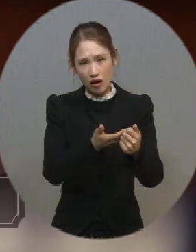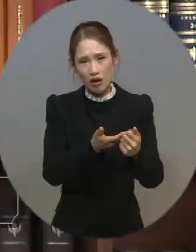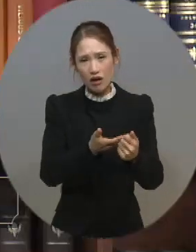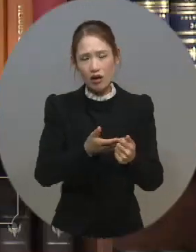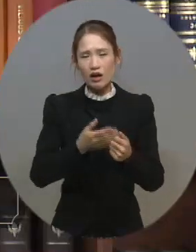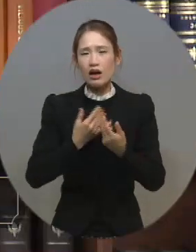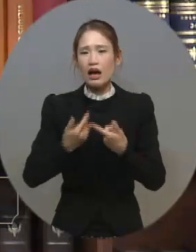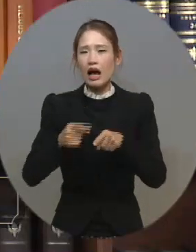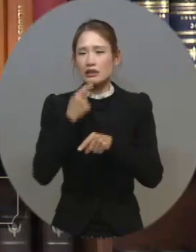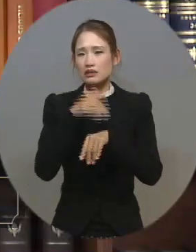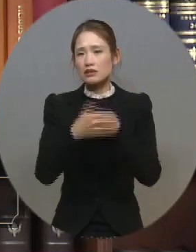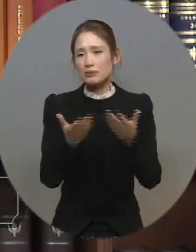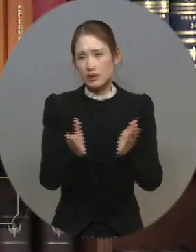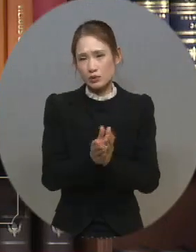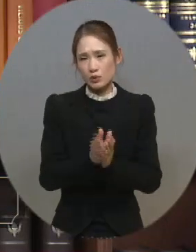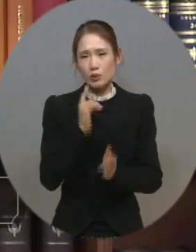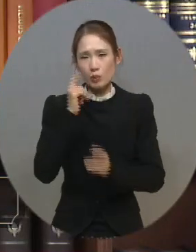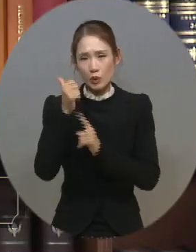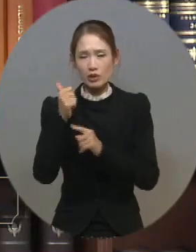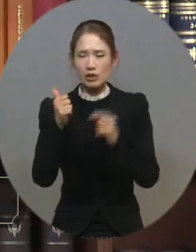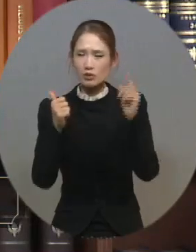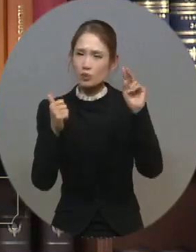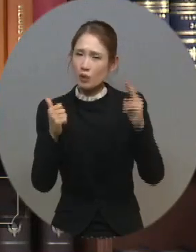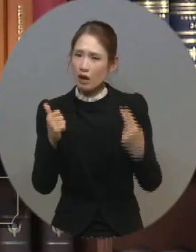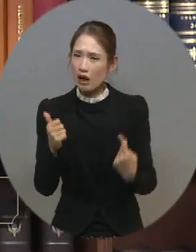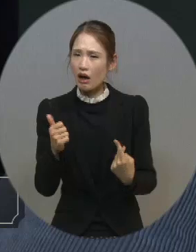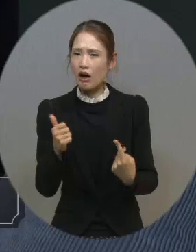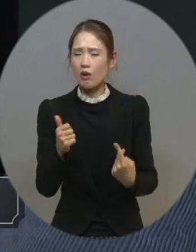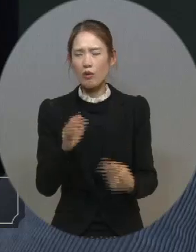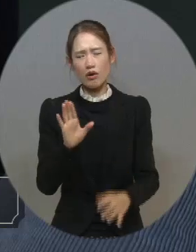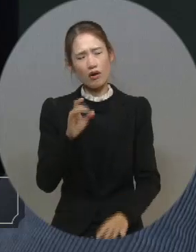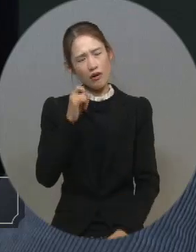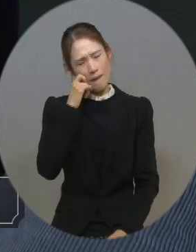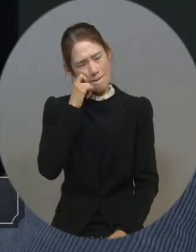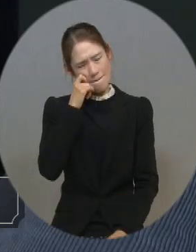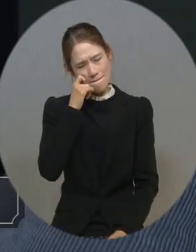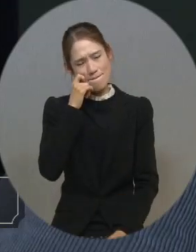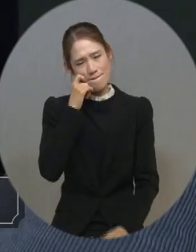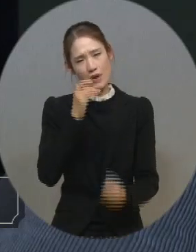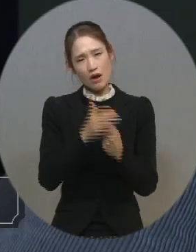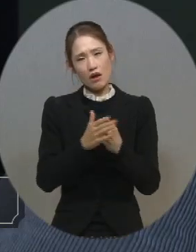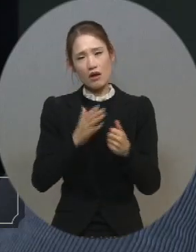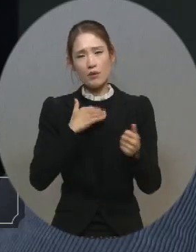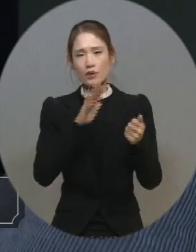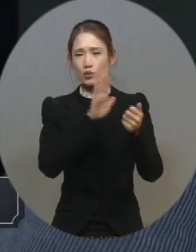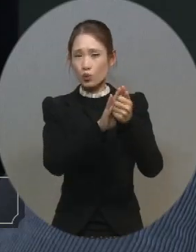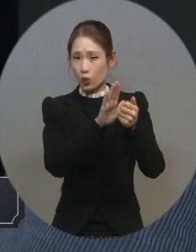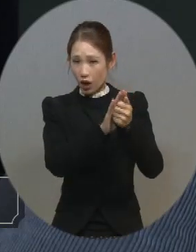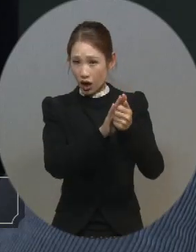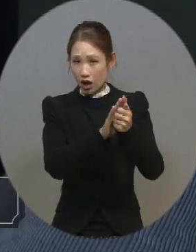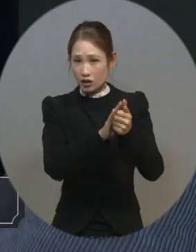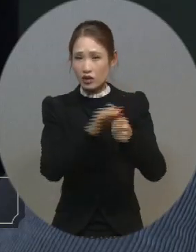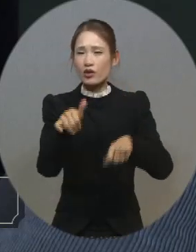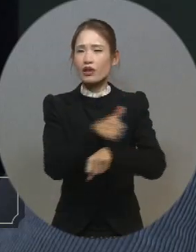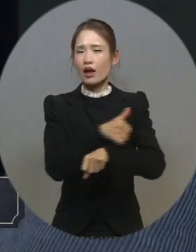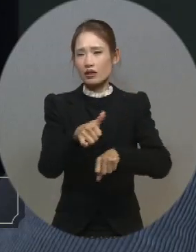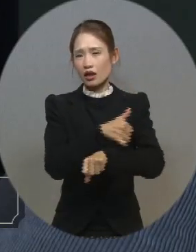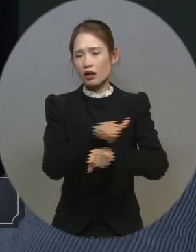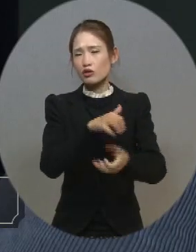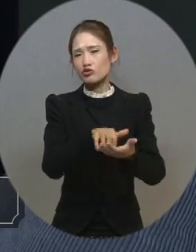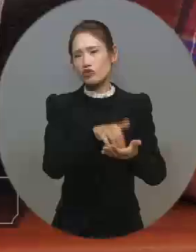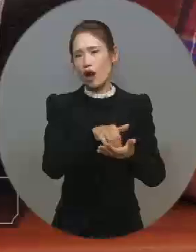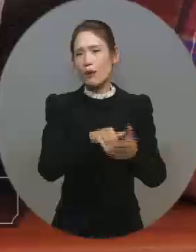또 목사로서 거기서 네. 돌아올 수 있다면은 정말 네. 아우. 그래서 도와주겠다 하고 다닌 게 150번을 다닌